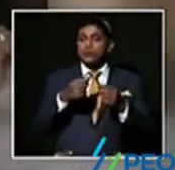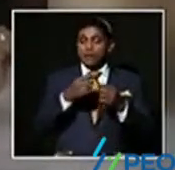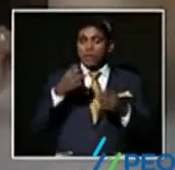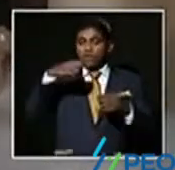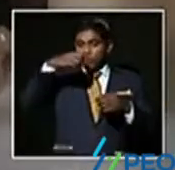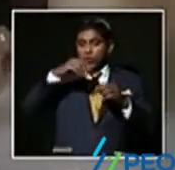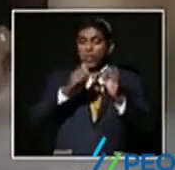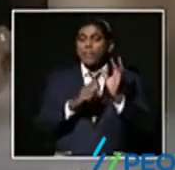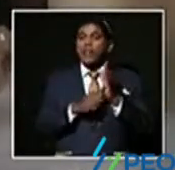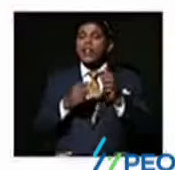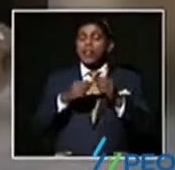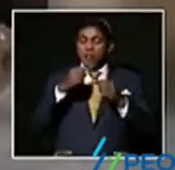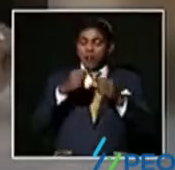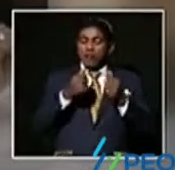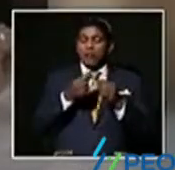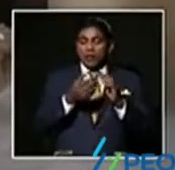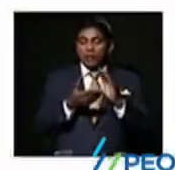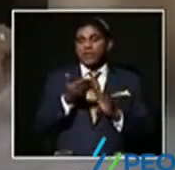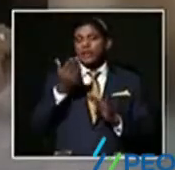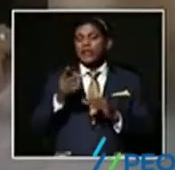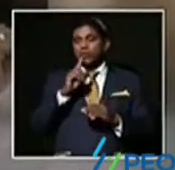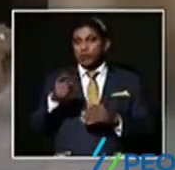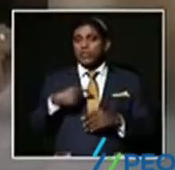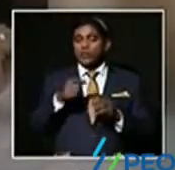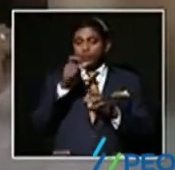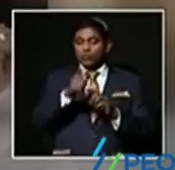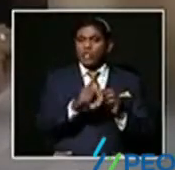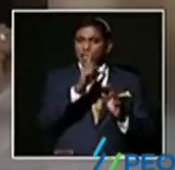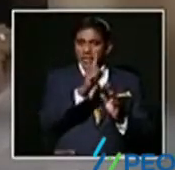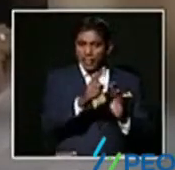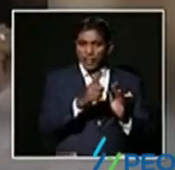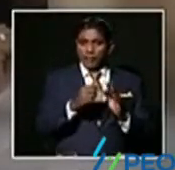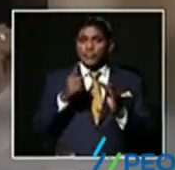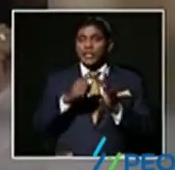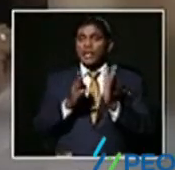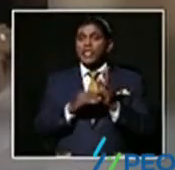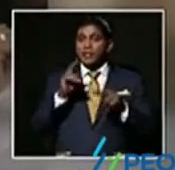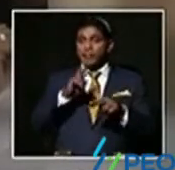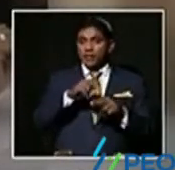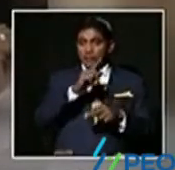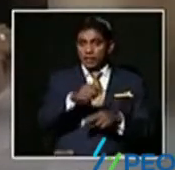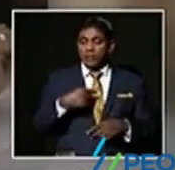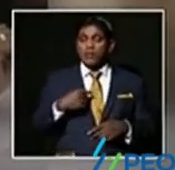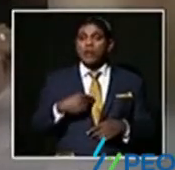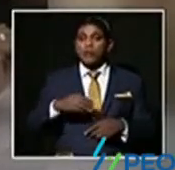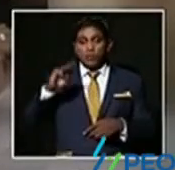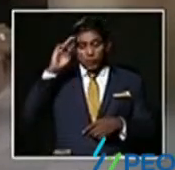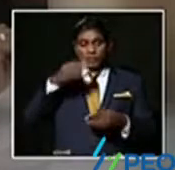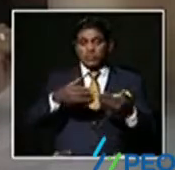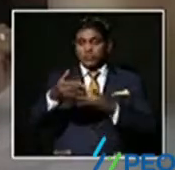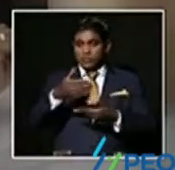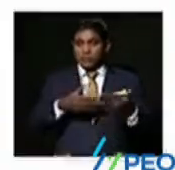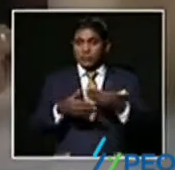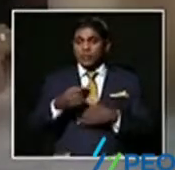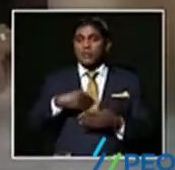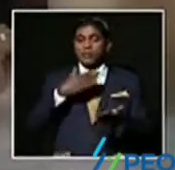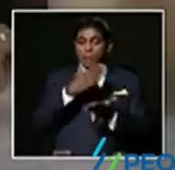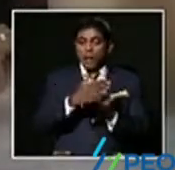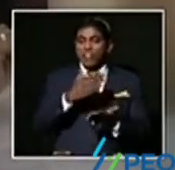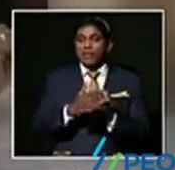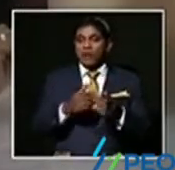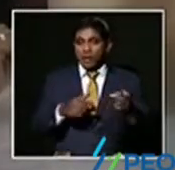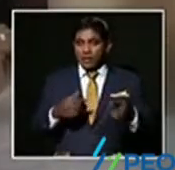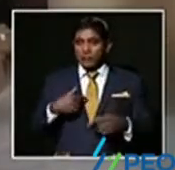ගාස්තු ක්‍රමයක් හඳුන්වා දෙන්න කියලා. තනි පුද්ගලයෙක් ජාත්‍යන්තර මුල් අරමුදලත් එක්ක තියෙන එකඟතාවය ලබා ගැනීමට කරපු බාධාව නිසා අපිට